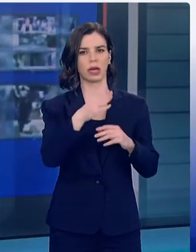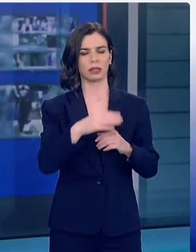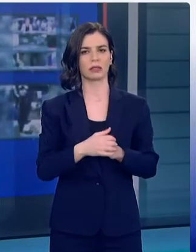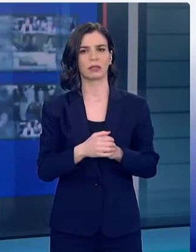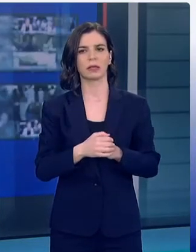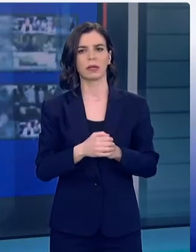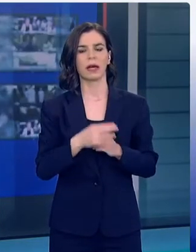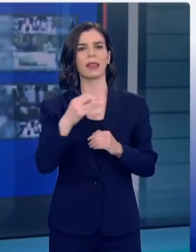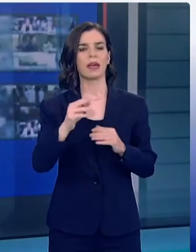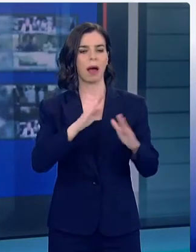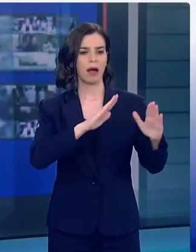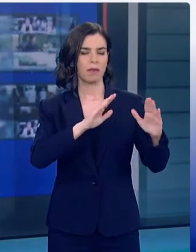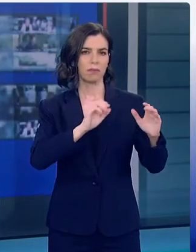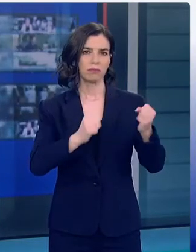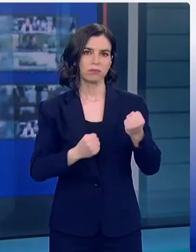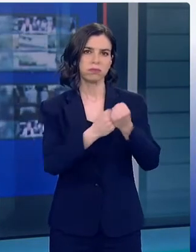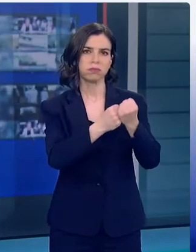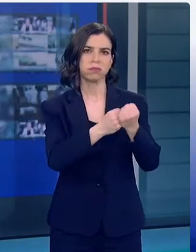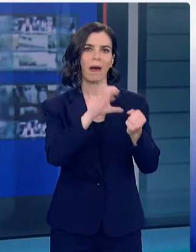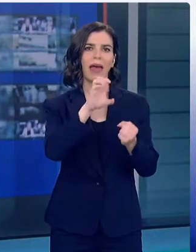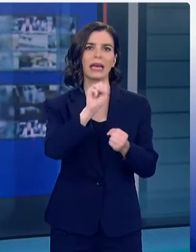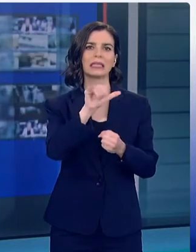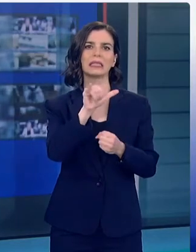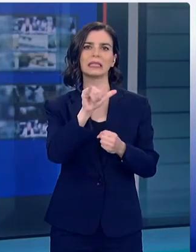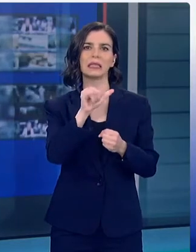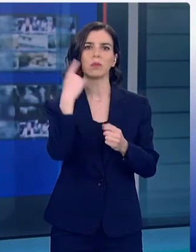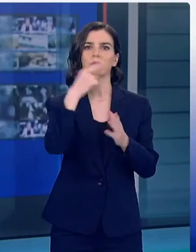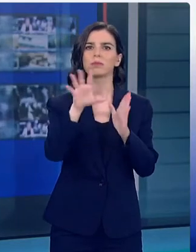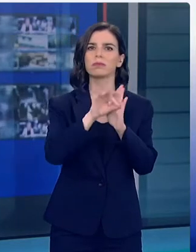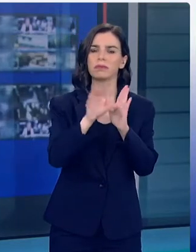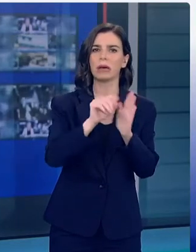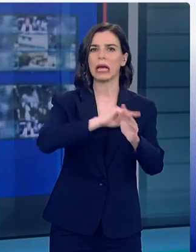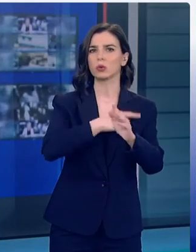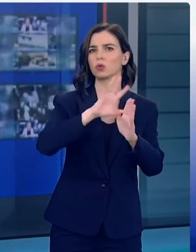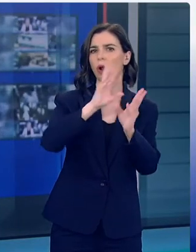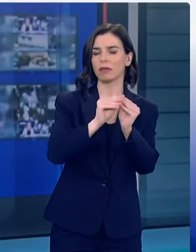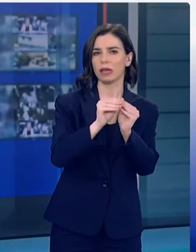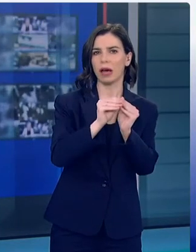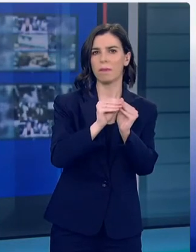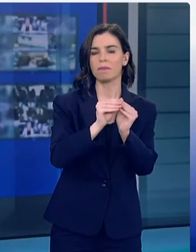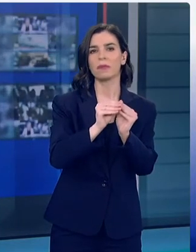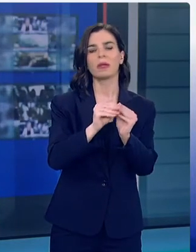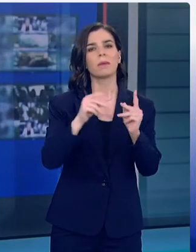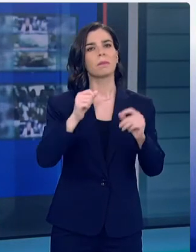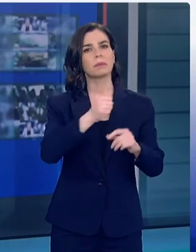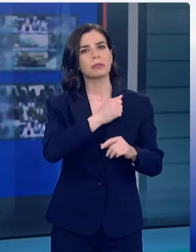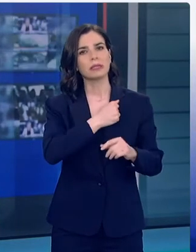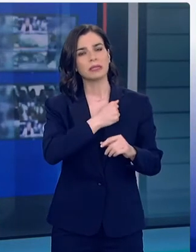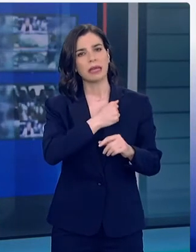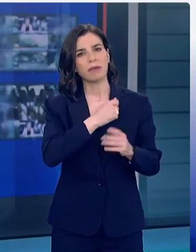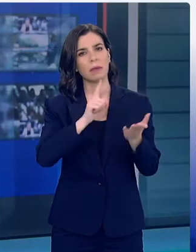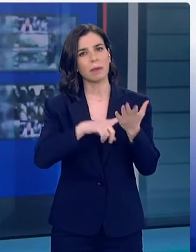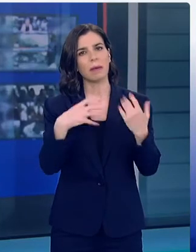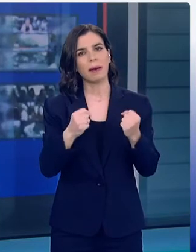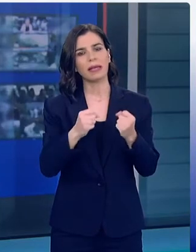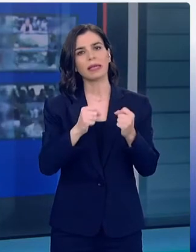της ενίσχυσης του ΕΣΥ, θα θέλαμε να μας ενημερώσετε αν είναι στις προθέσεις του Υπουργείου η παρουσίαση μιας αναλυτικής κατάστασης για το